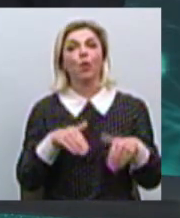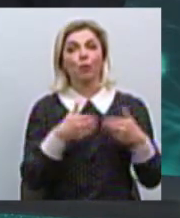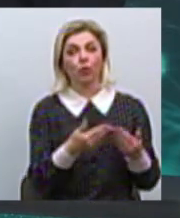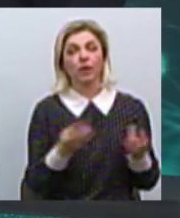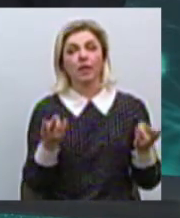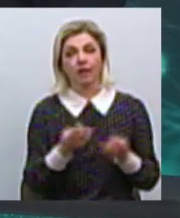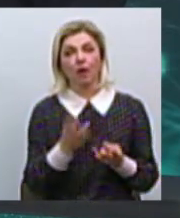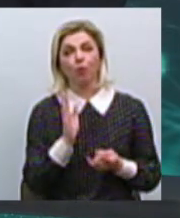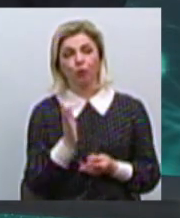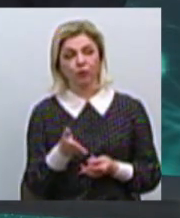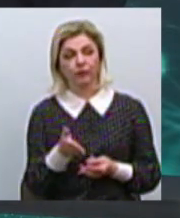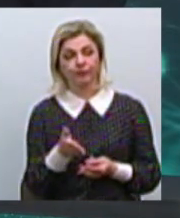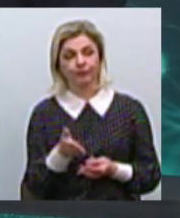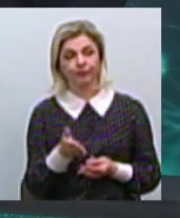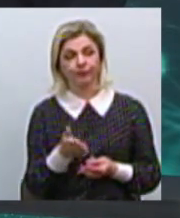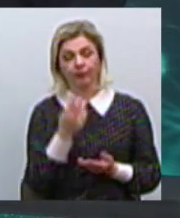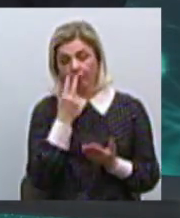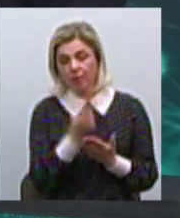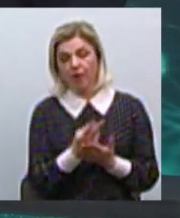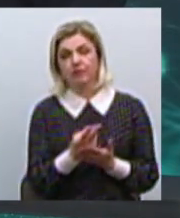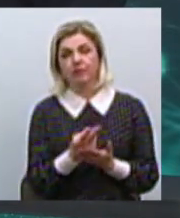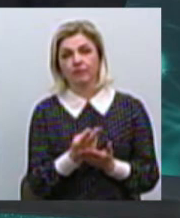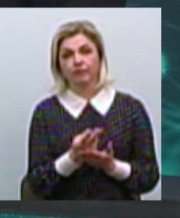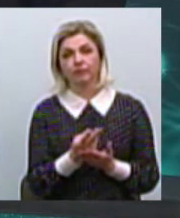буде, воно, бачите, десь таке